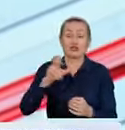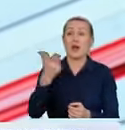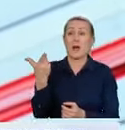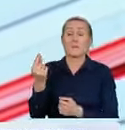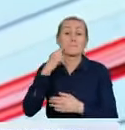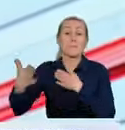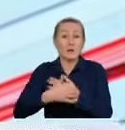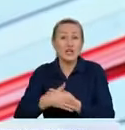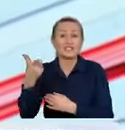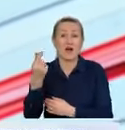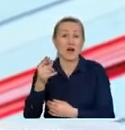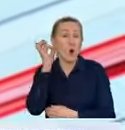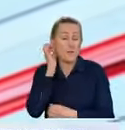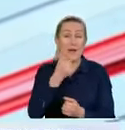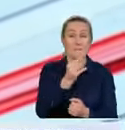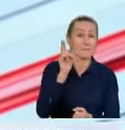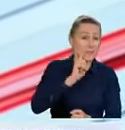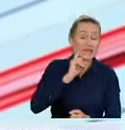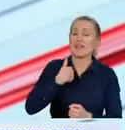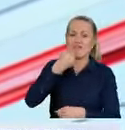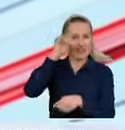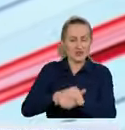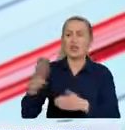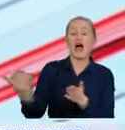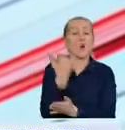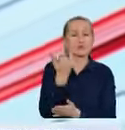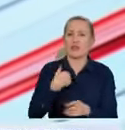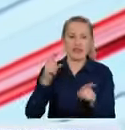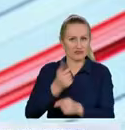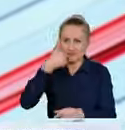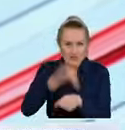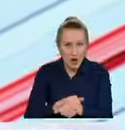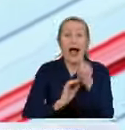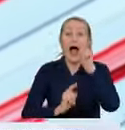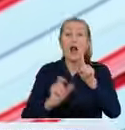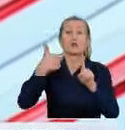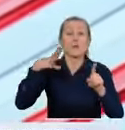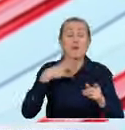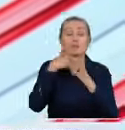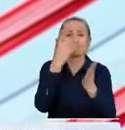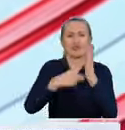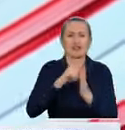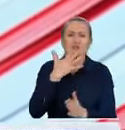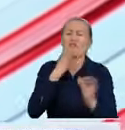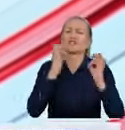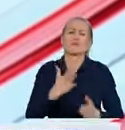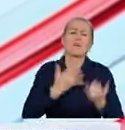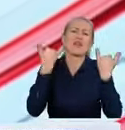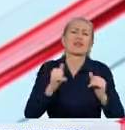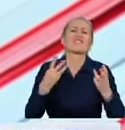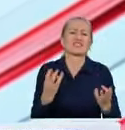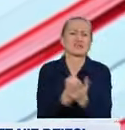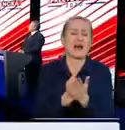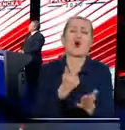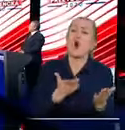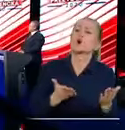zgodzę, nie podpiszę takiej ustawy. Adopcji przez nich dzieci też się nie zgodzę, ale to rozstrzygaliśmy już 10 razy. Dziś są ważniejsze sprawy. Służba zdrowia,